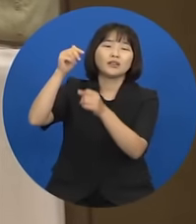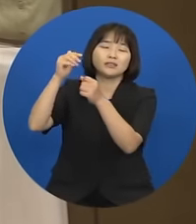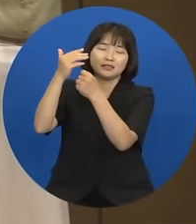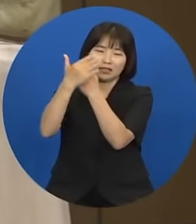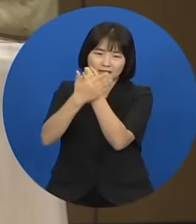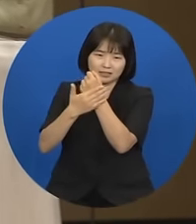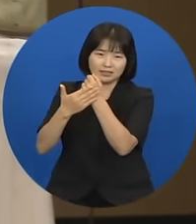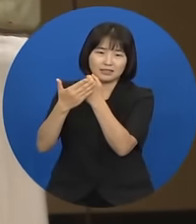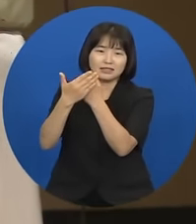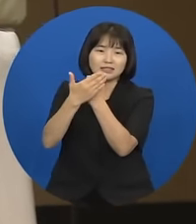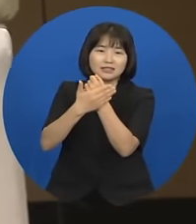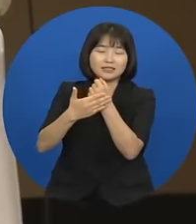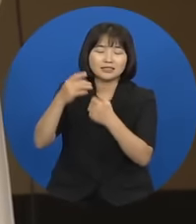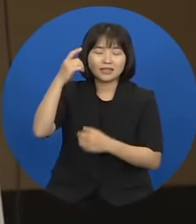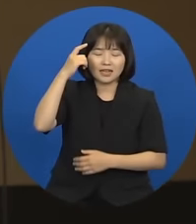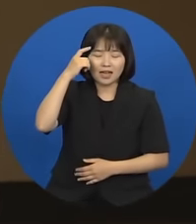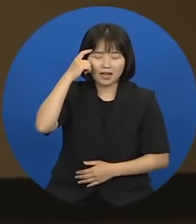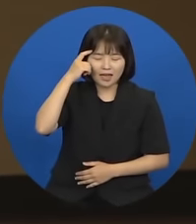주의 은혜를